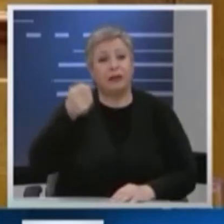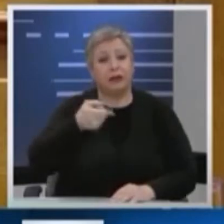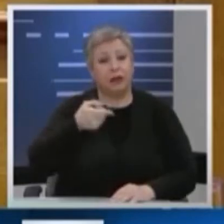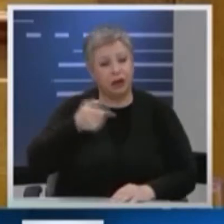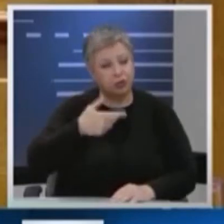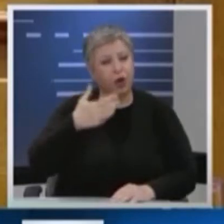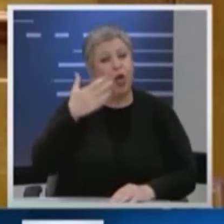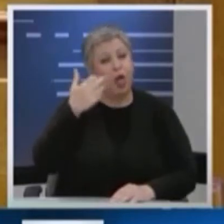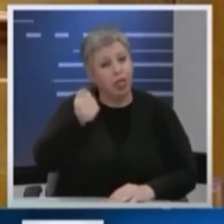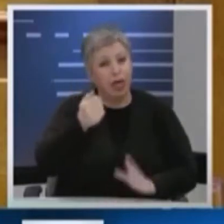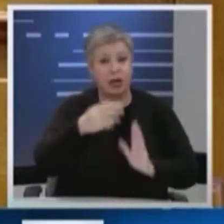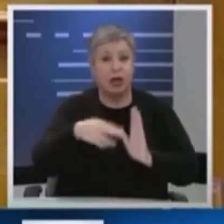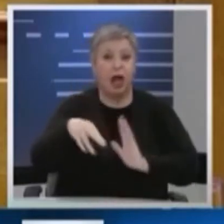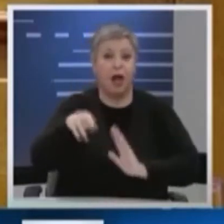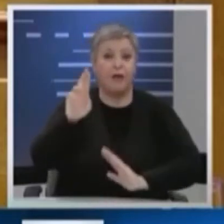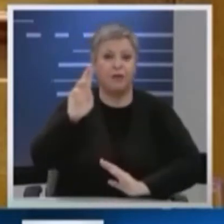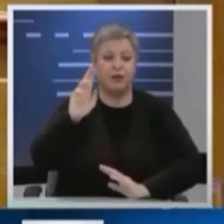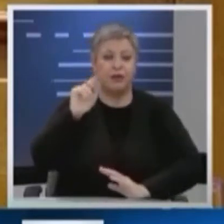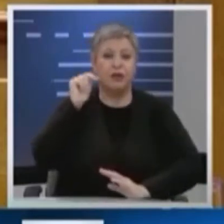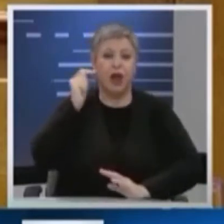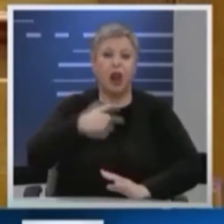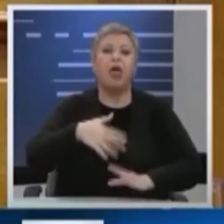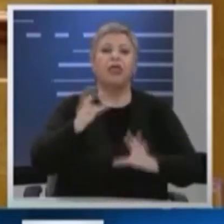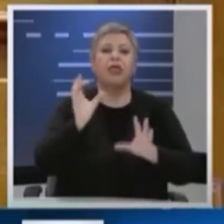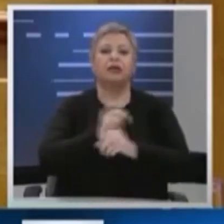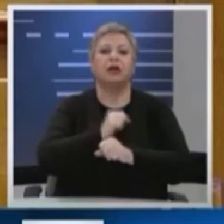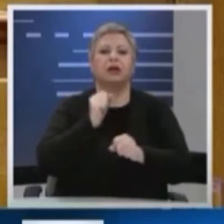αναγκαίο δημοσιονομικό χώρο. Αφού οι